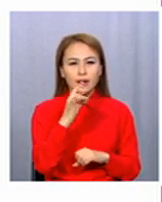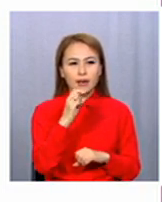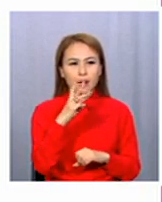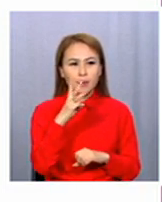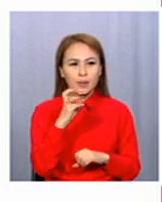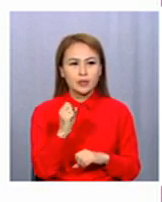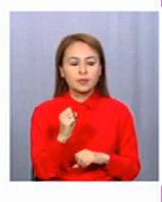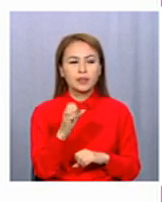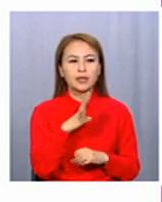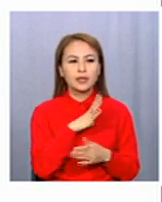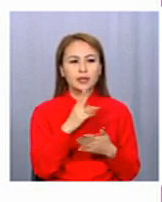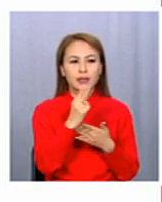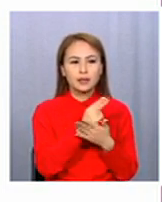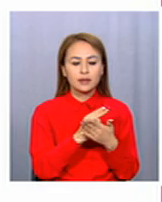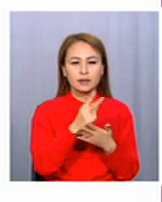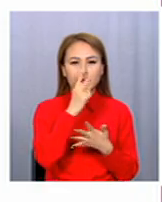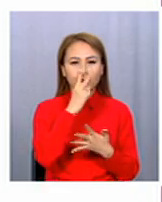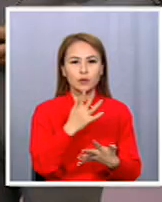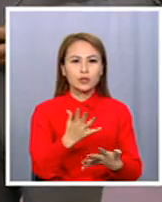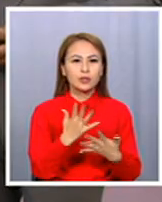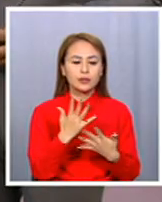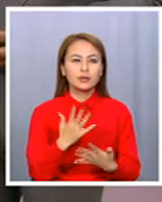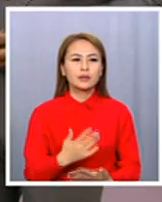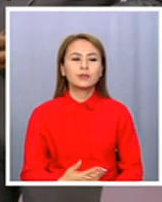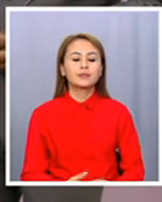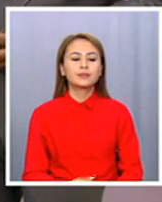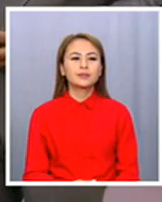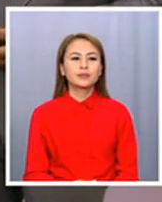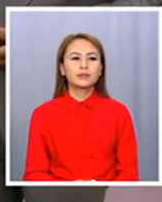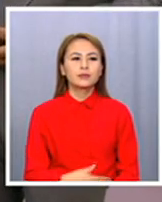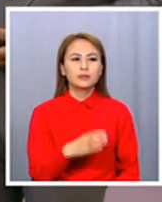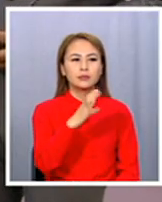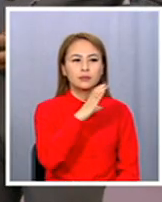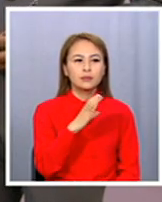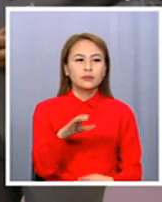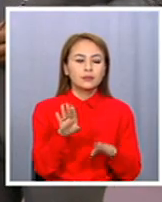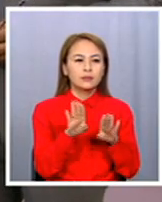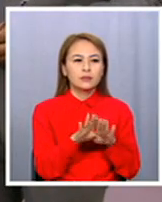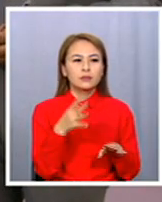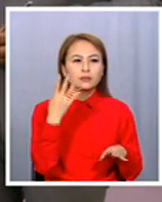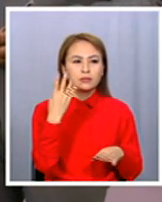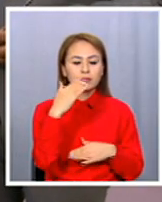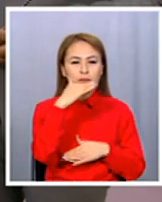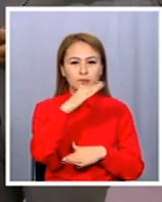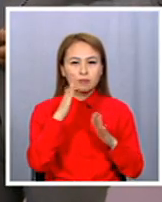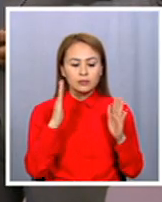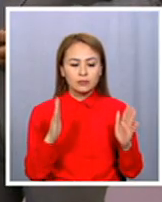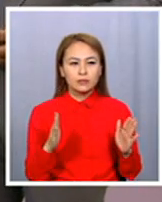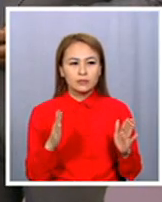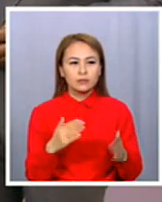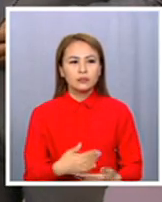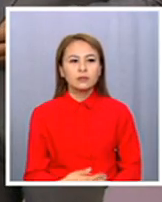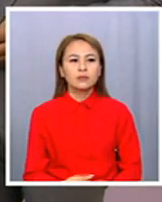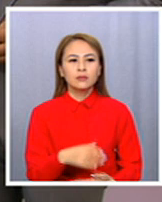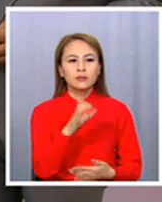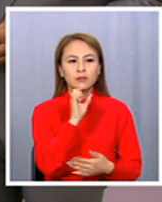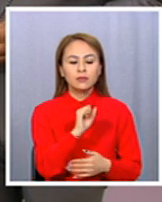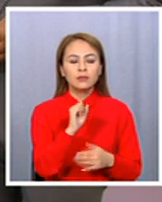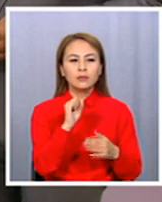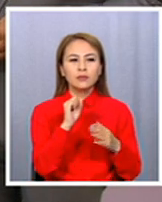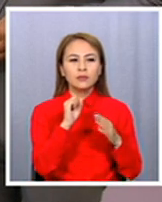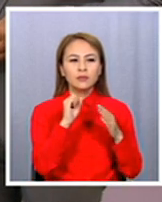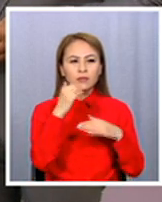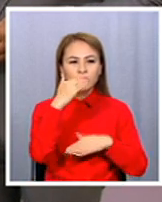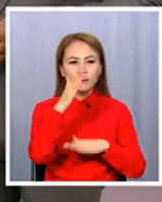диаграммасымен кескіндеп көрсетіңдер. С жиыны төрт бұрыштар жиыны. А жиыны тік